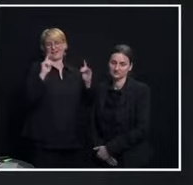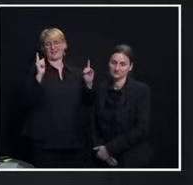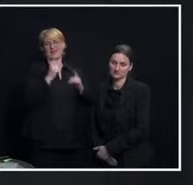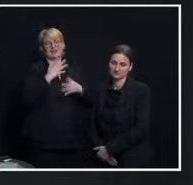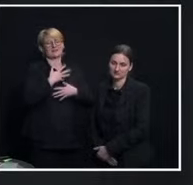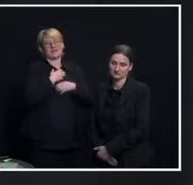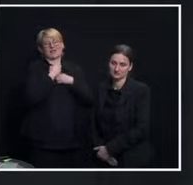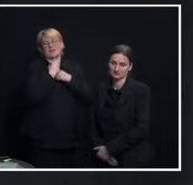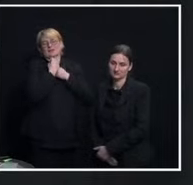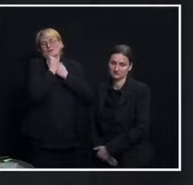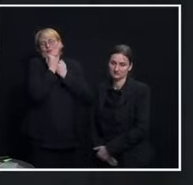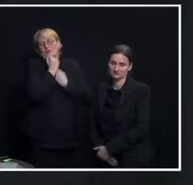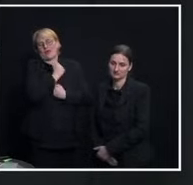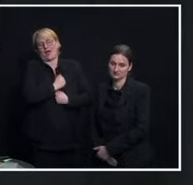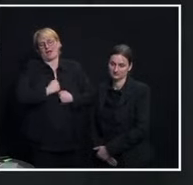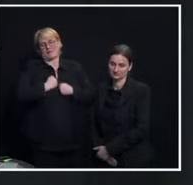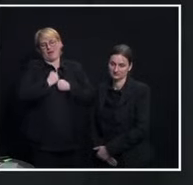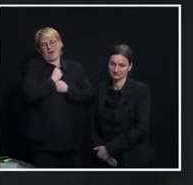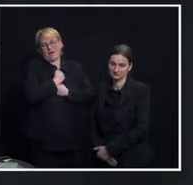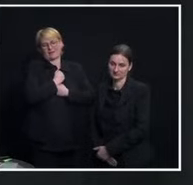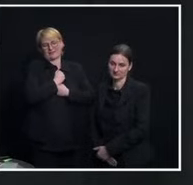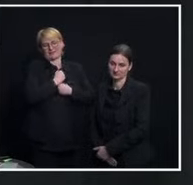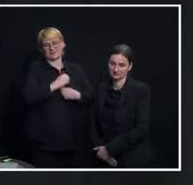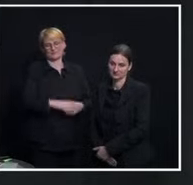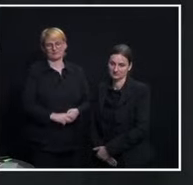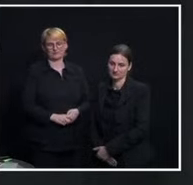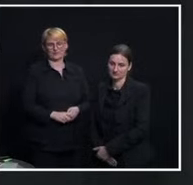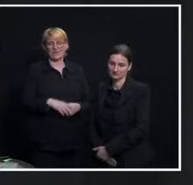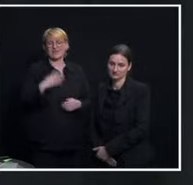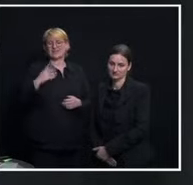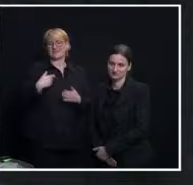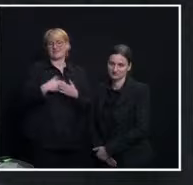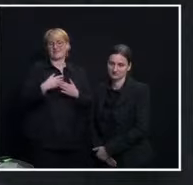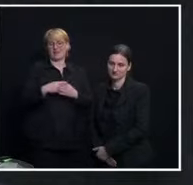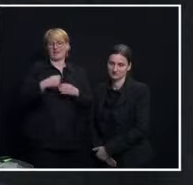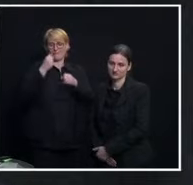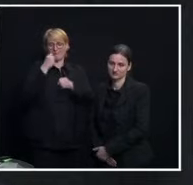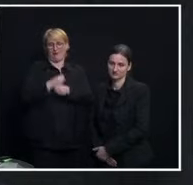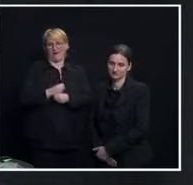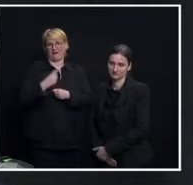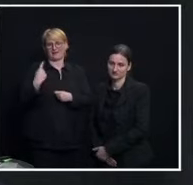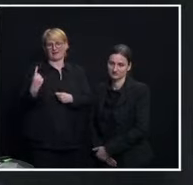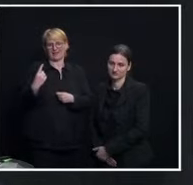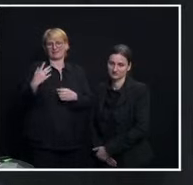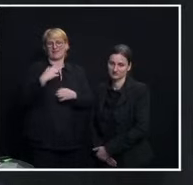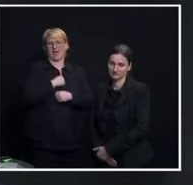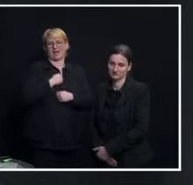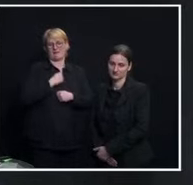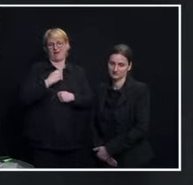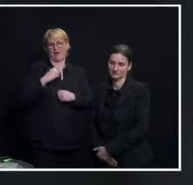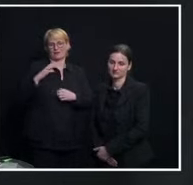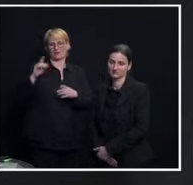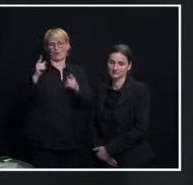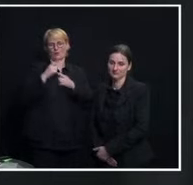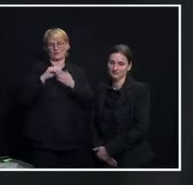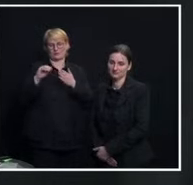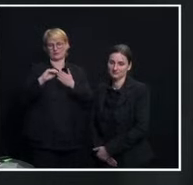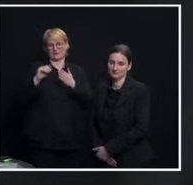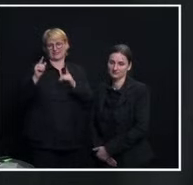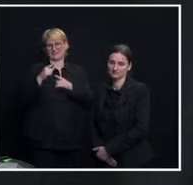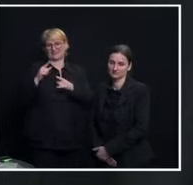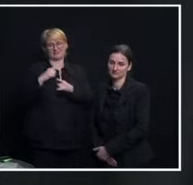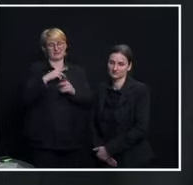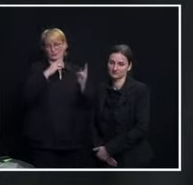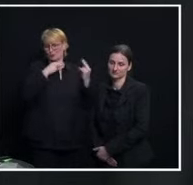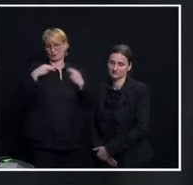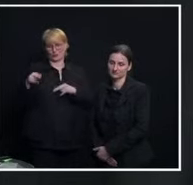der Heimat. In diesem Fall war Prag gemeint, die Heimat des Komponisten, in die er nie mehr